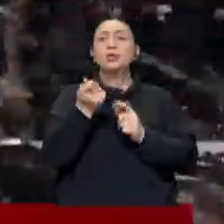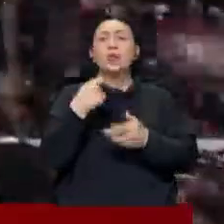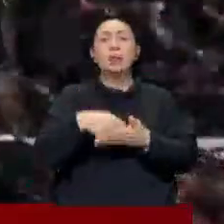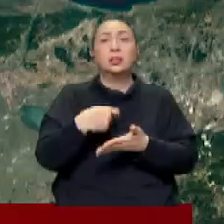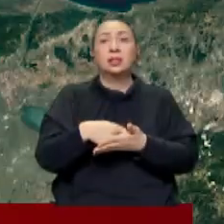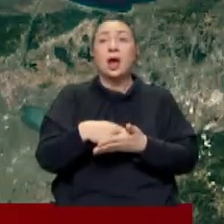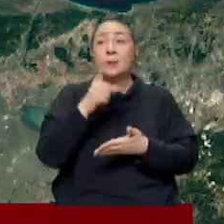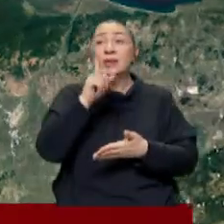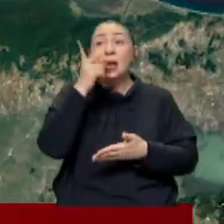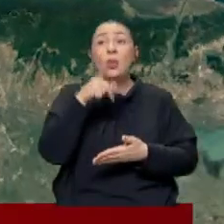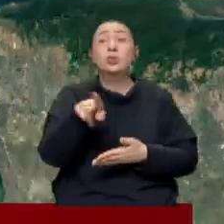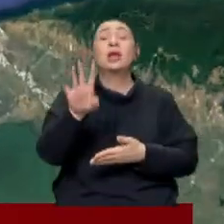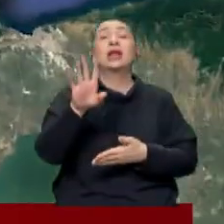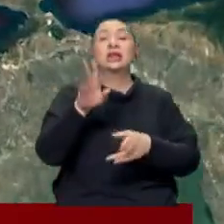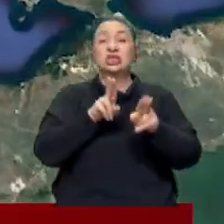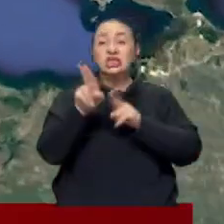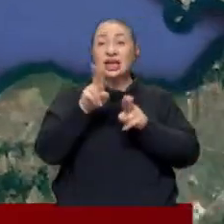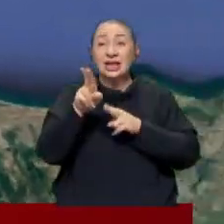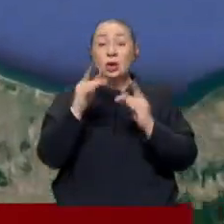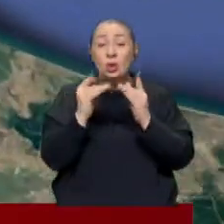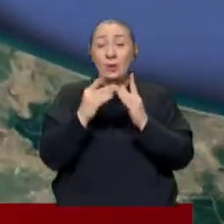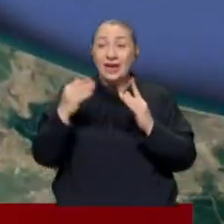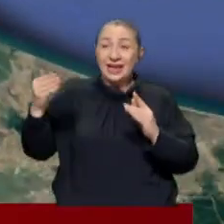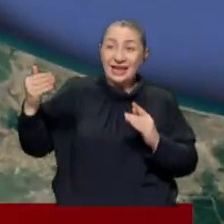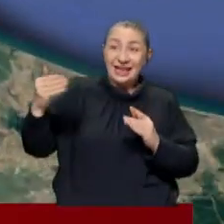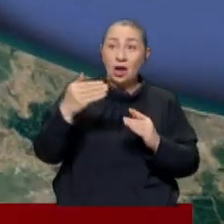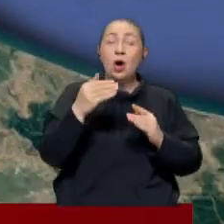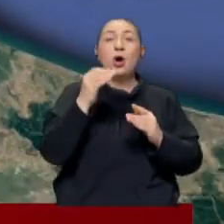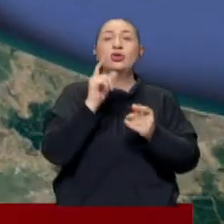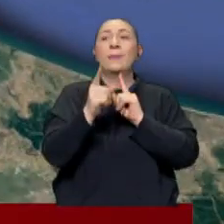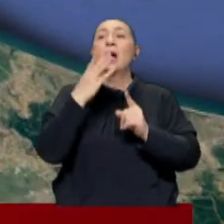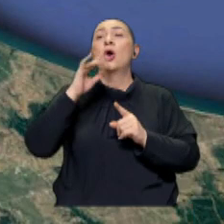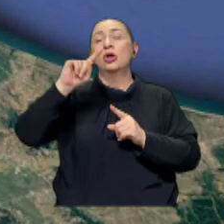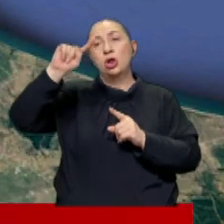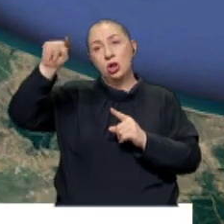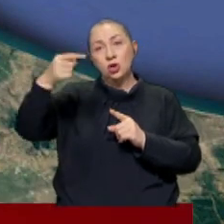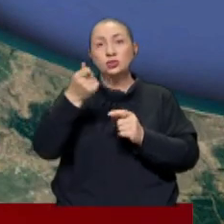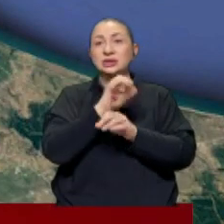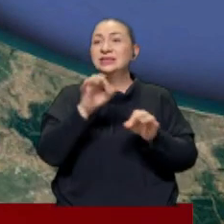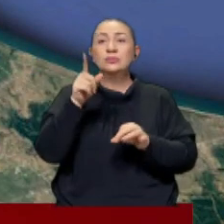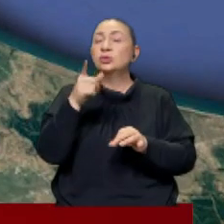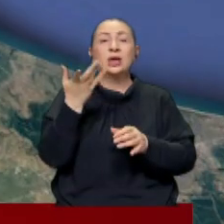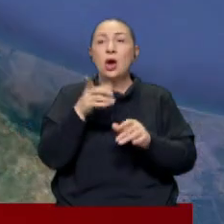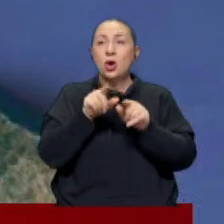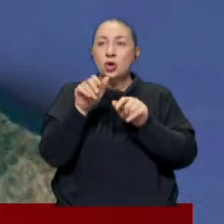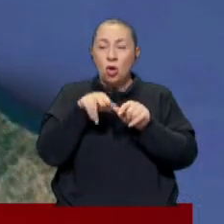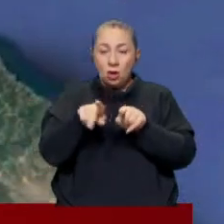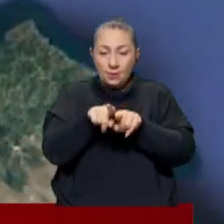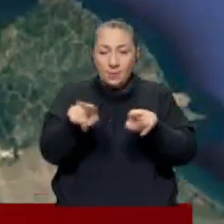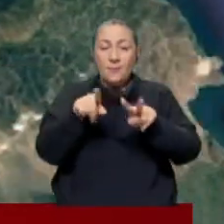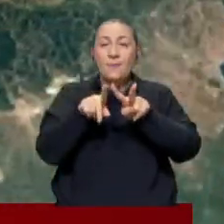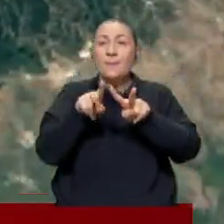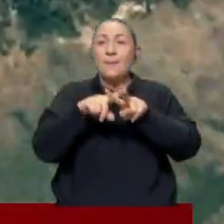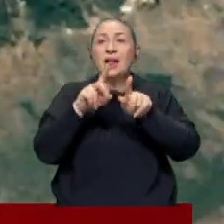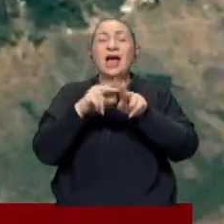ücretli. Ama tek yol bu değil. Çanakkalelerin köprüye girdiği noktadan otoyol ücreti yok. Ücretsiz bu yol için yol ayrımı Malkara.